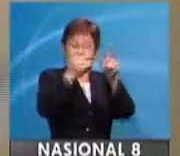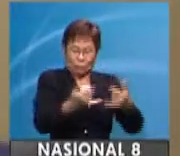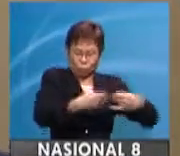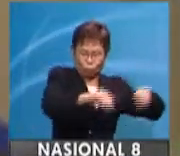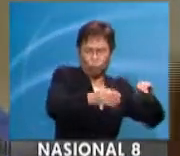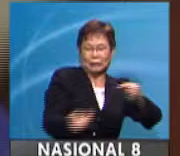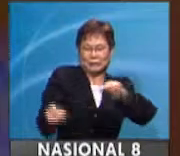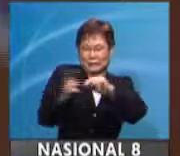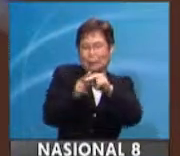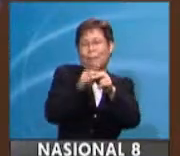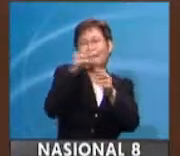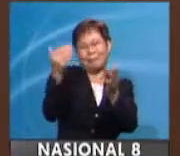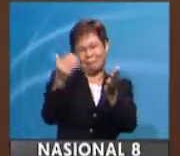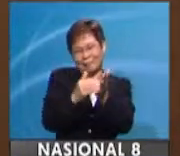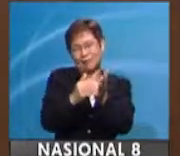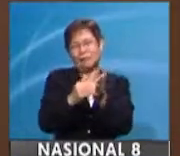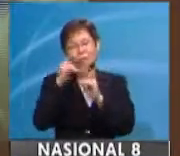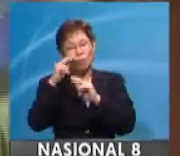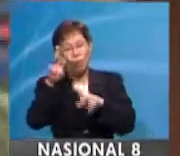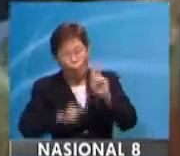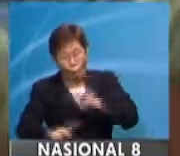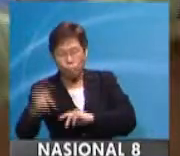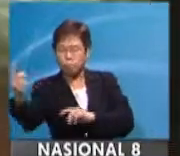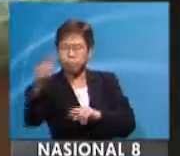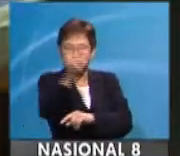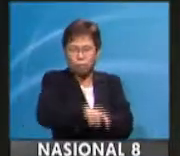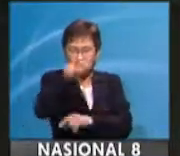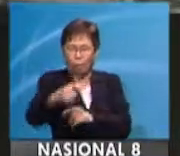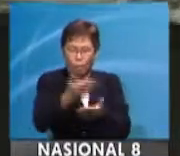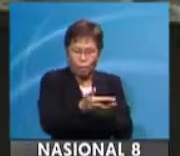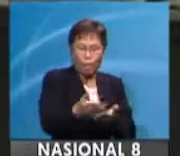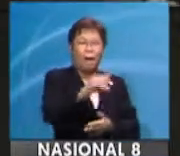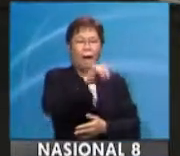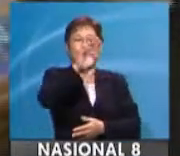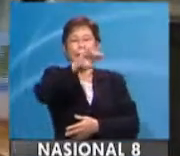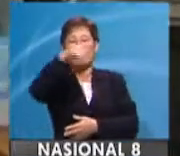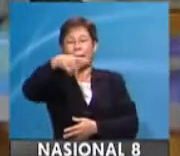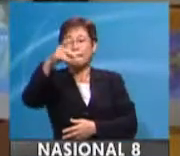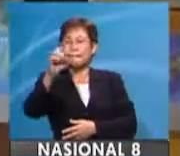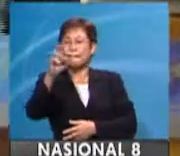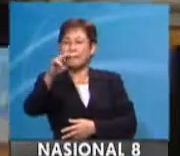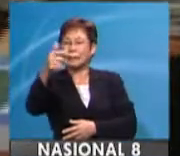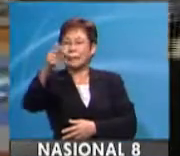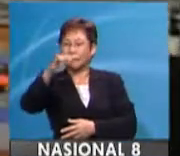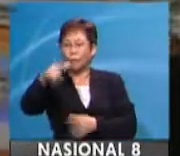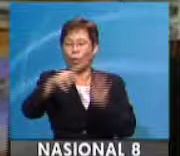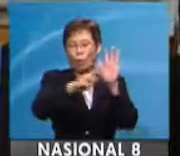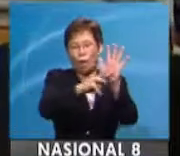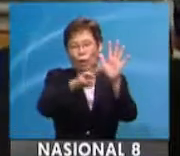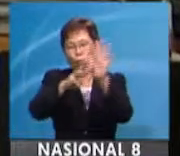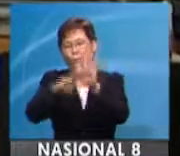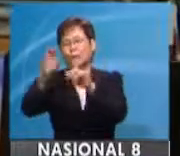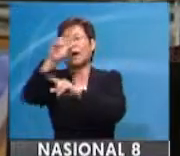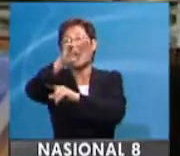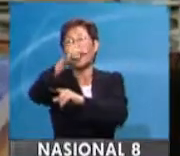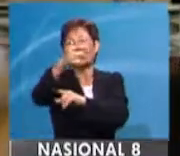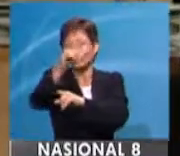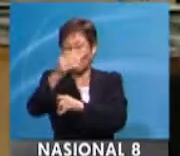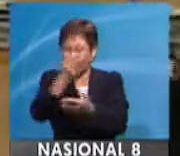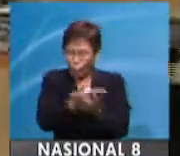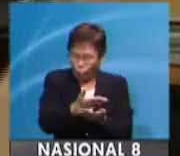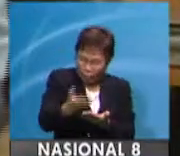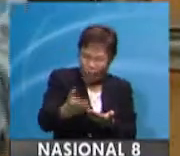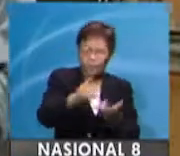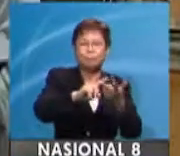dijual antara yang dilihat membeli buku tersebut ahli parlimen penampang Dar laking wakil-wakil daripada pertubuhan bukan kerajaan